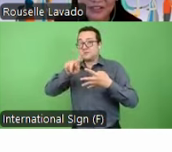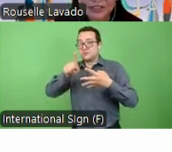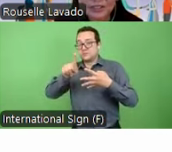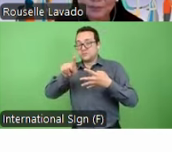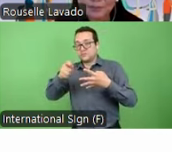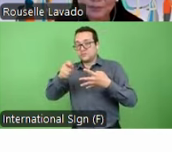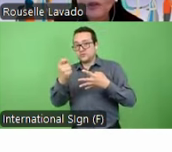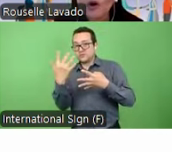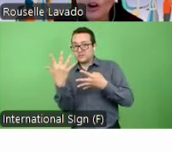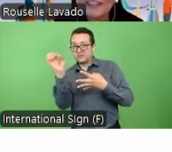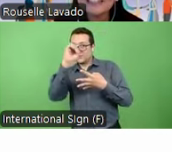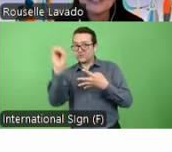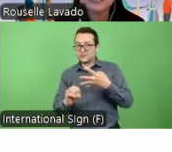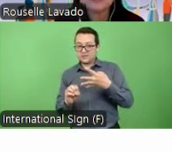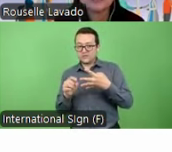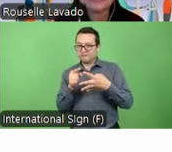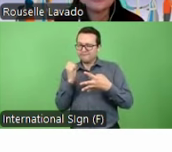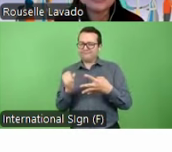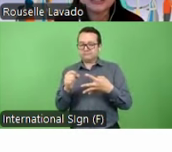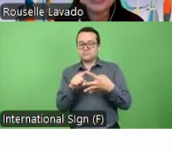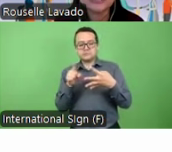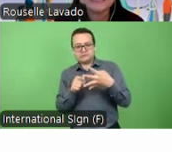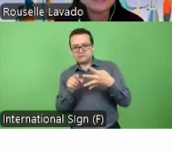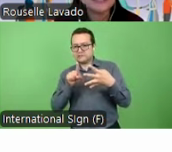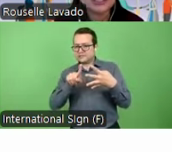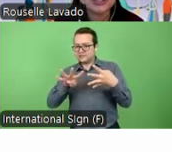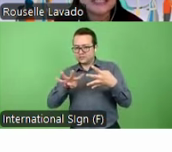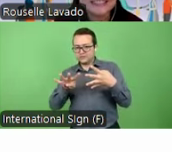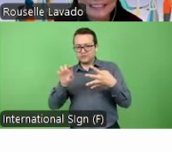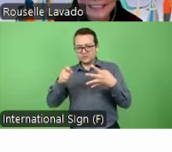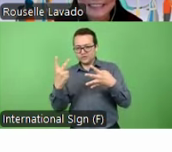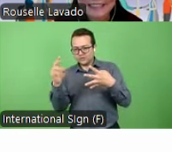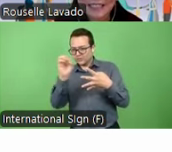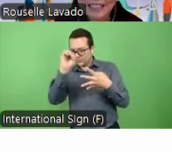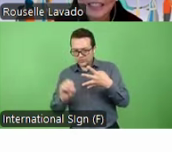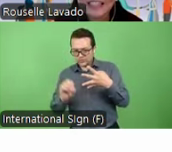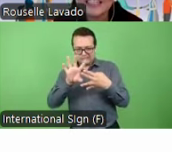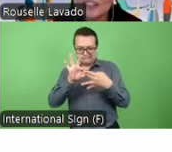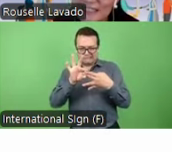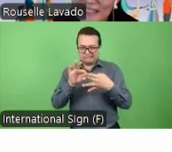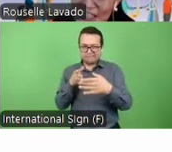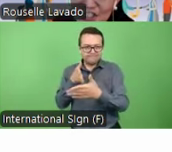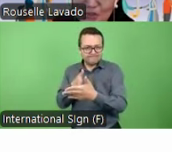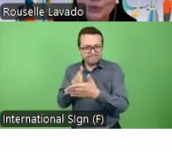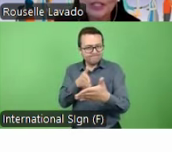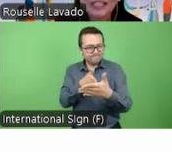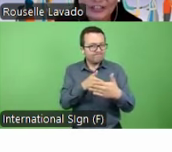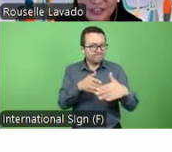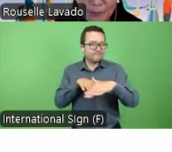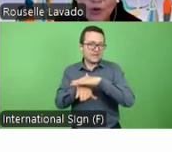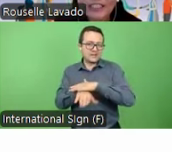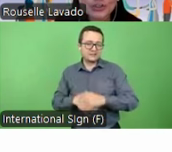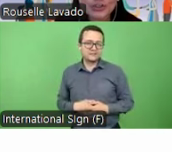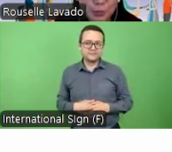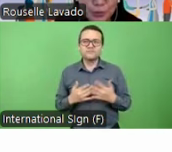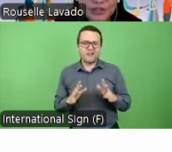d'un indicateur très fort des obstacles à l'accès, souvent invisibles dans les statistiques traditionnelles sur les